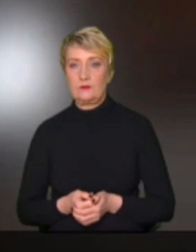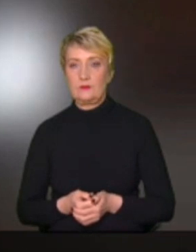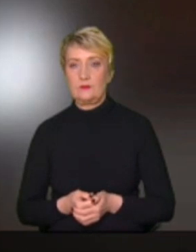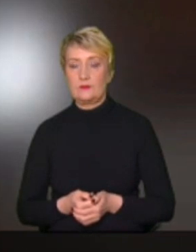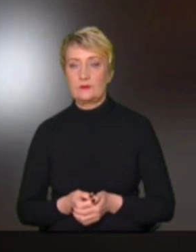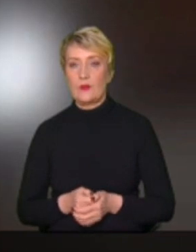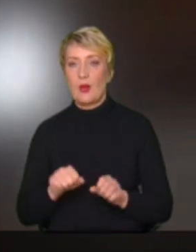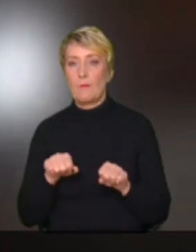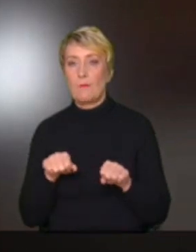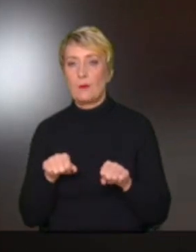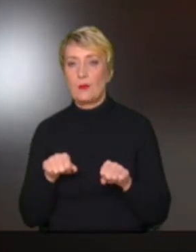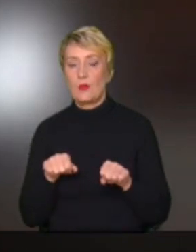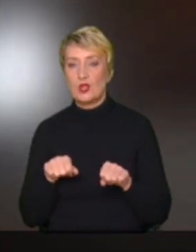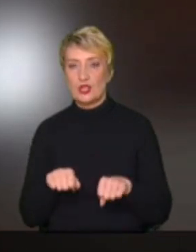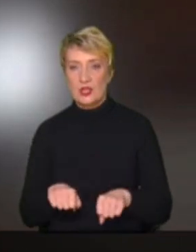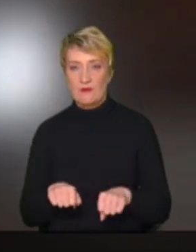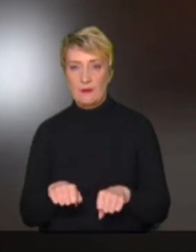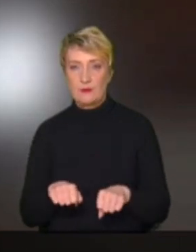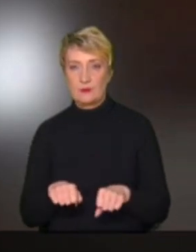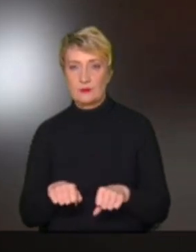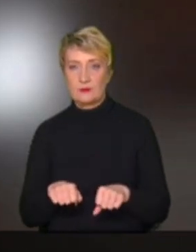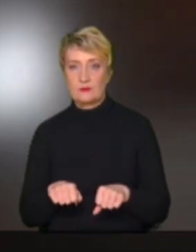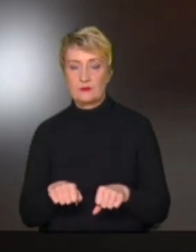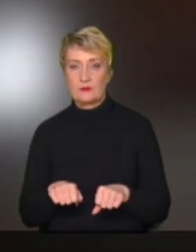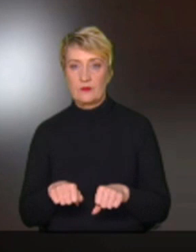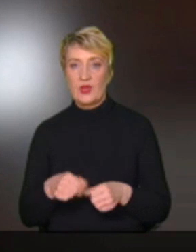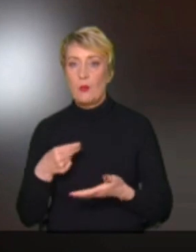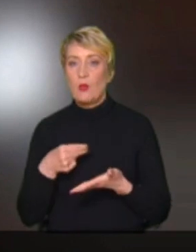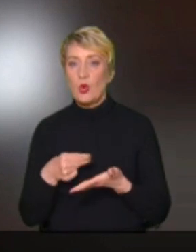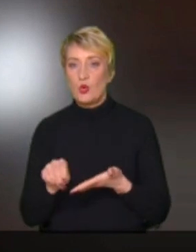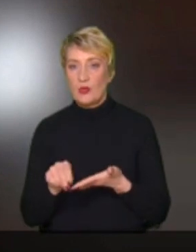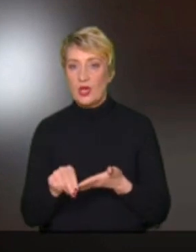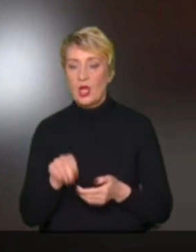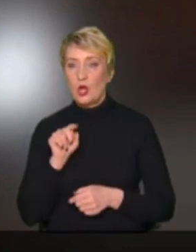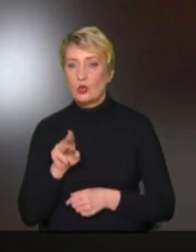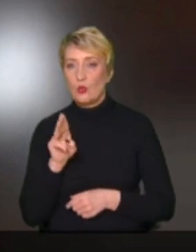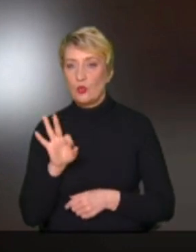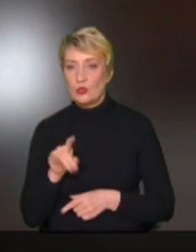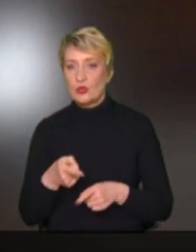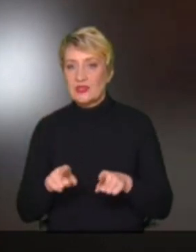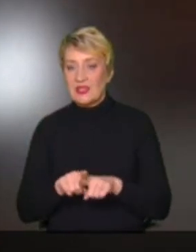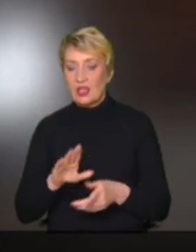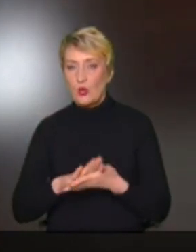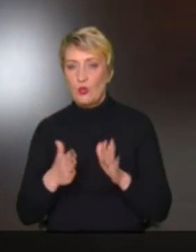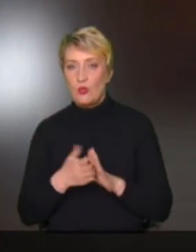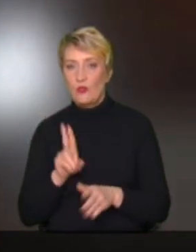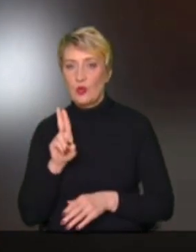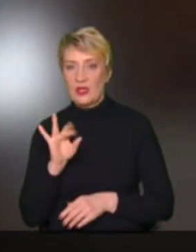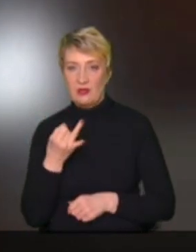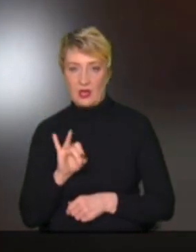така можлива потенційна покупка, тому що за цих умов Китай